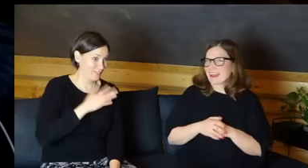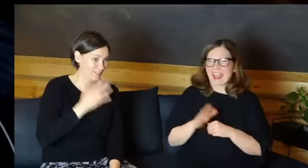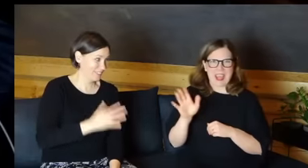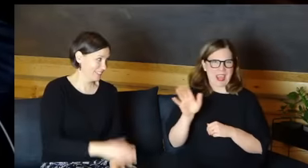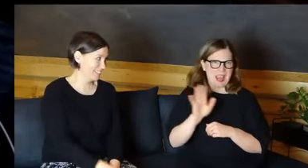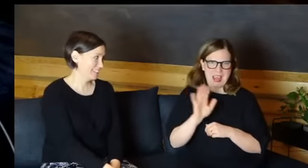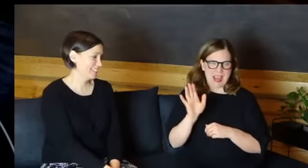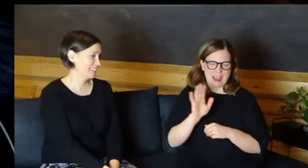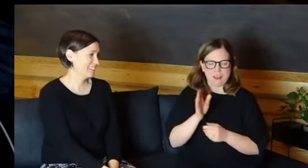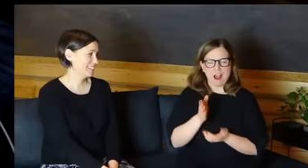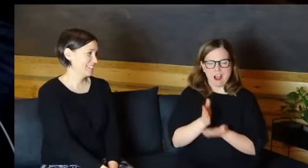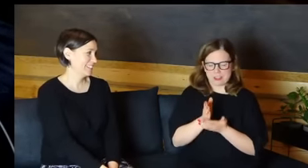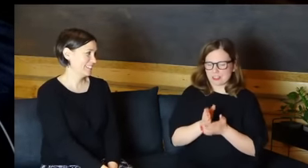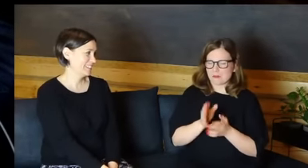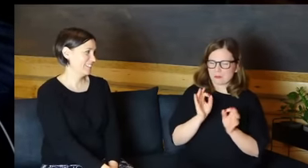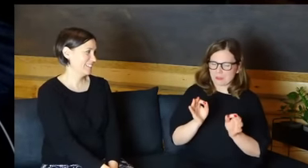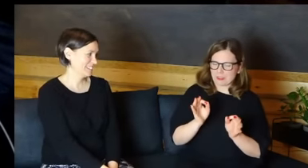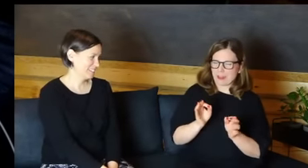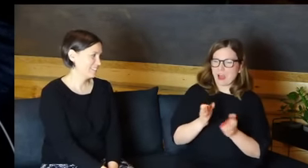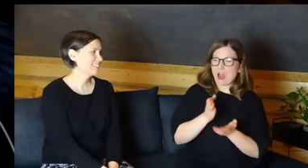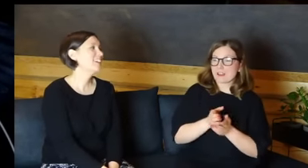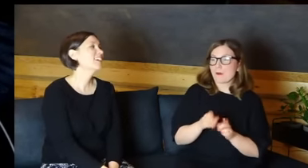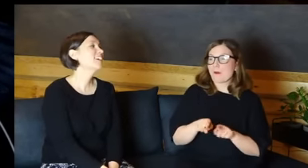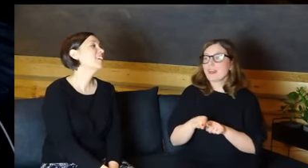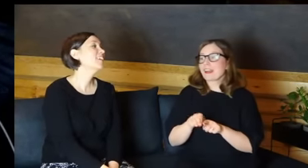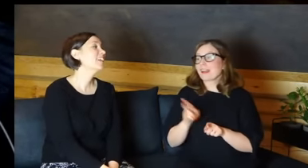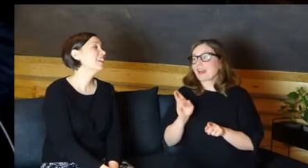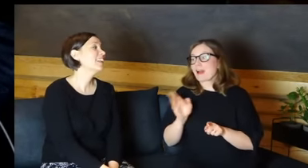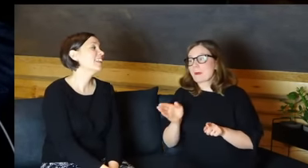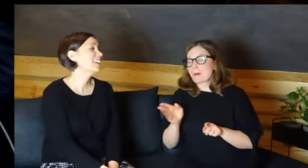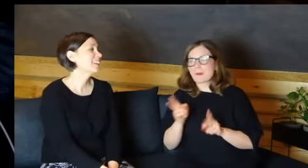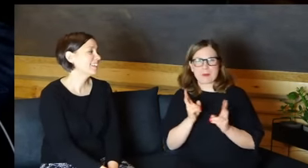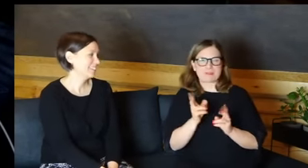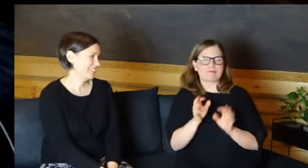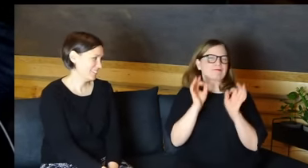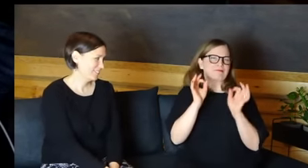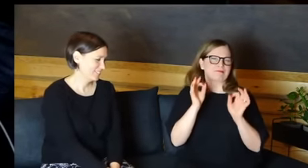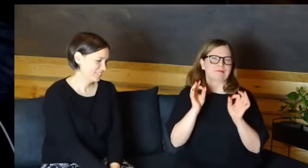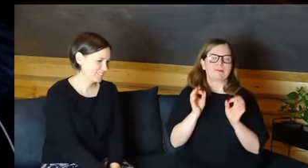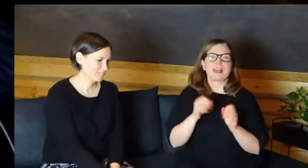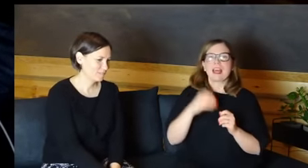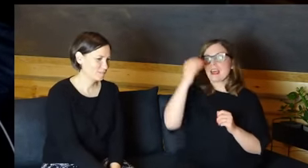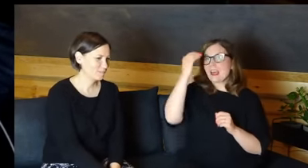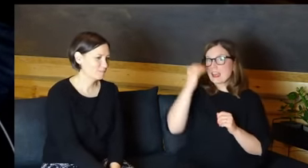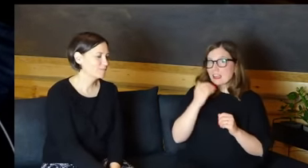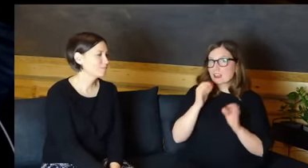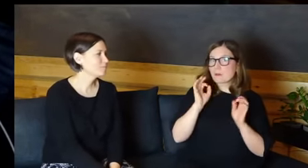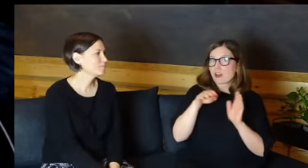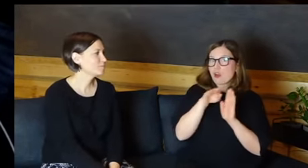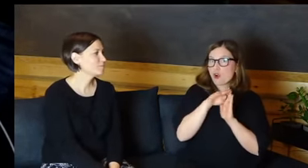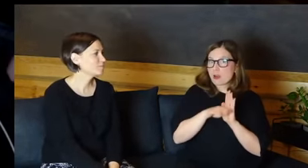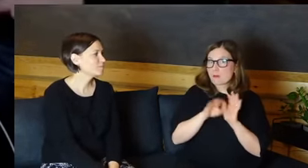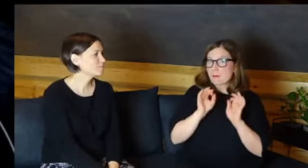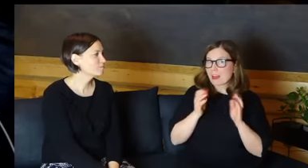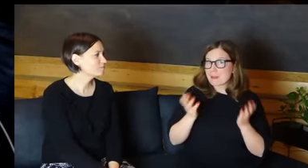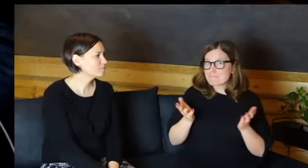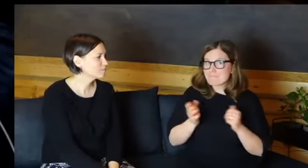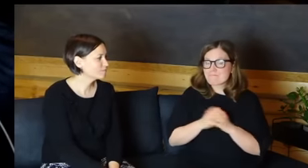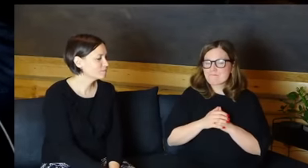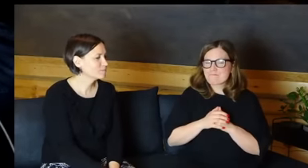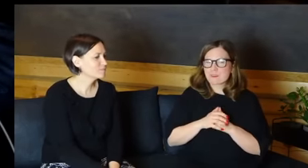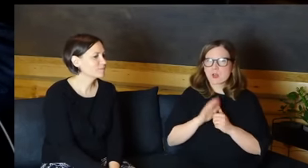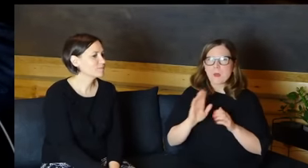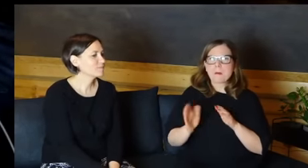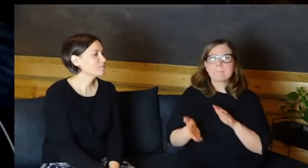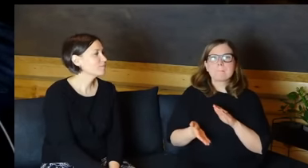se asia ja asian vierestä. Niin. Illan aikana meillähän on ohjelma sitten niin, että on se